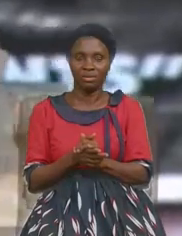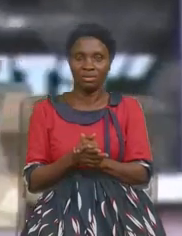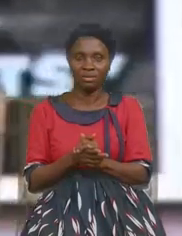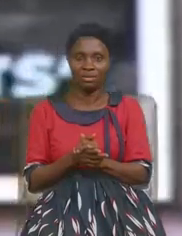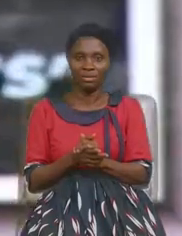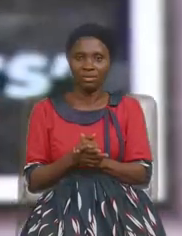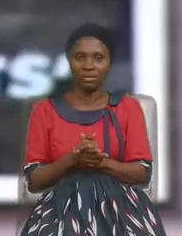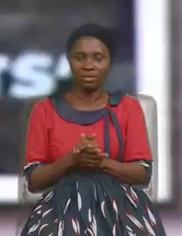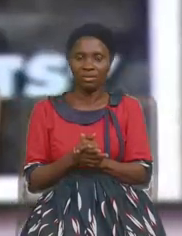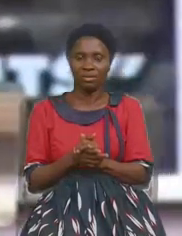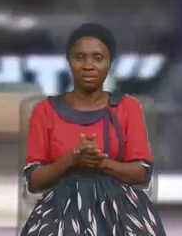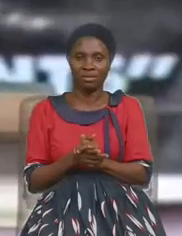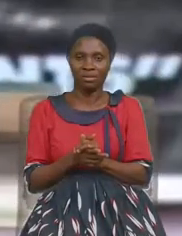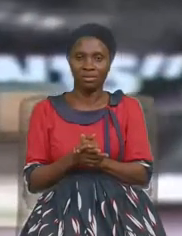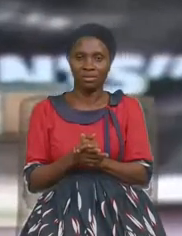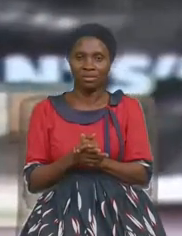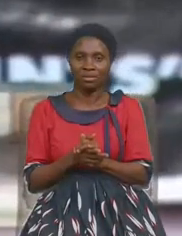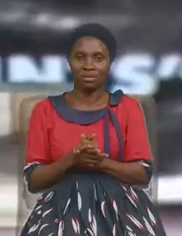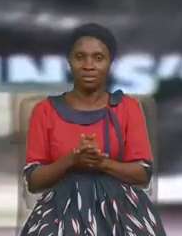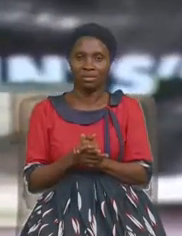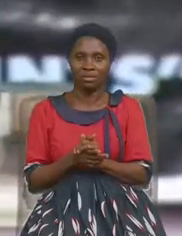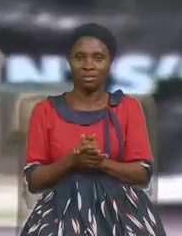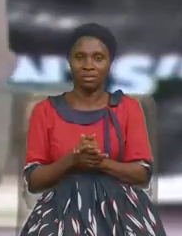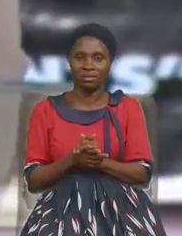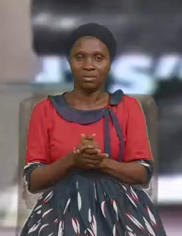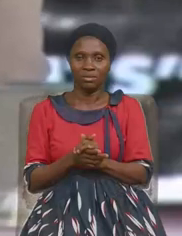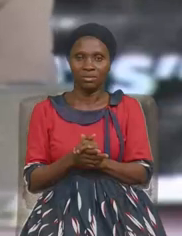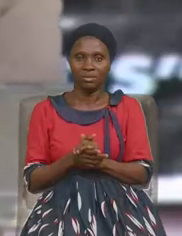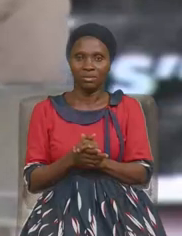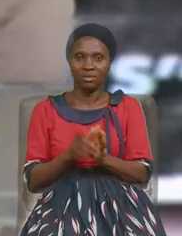chapitre 22. Lisons le verset 11.